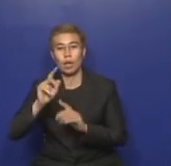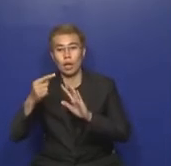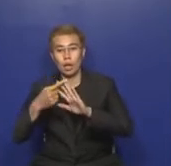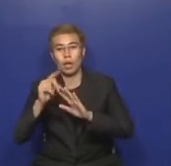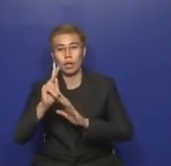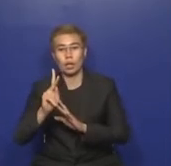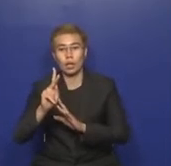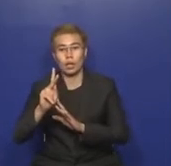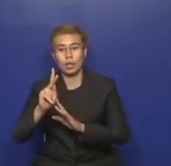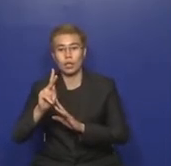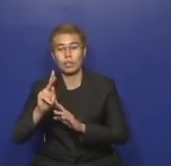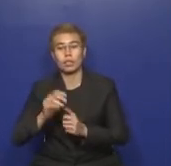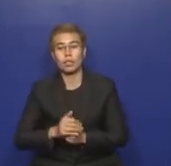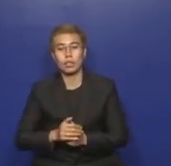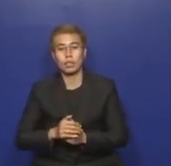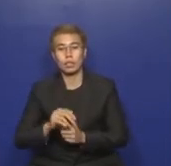ประ